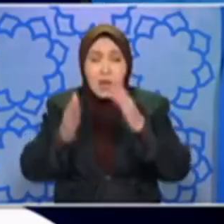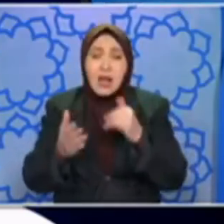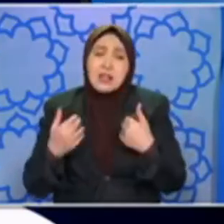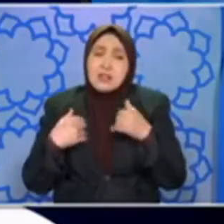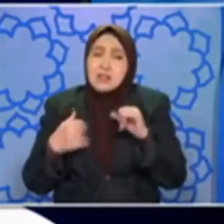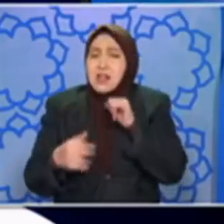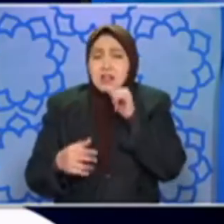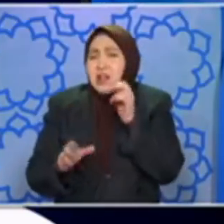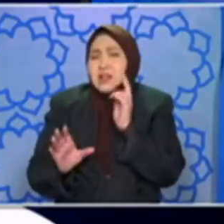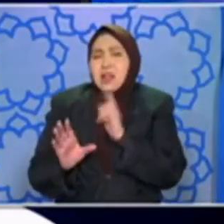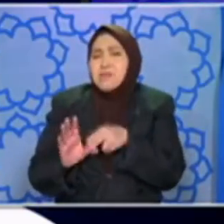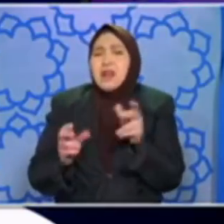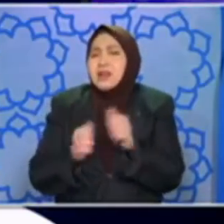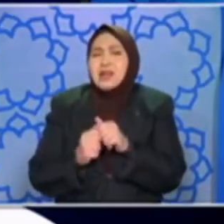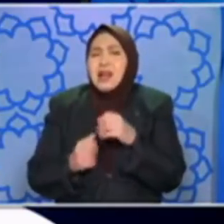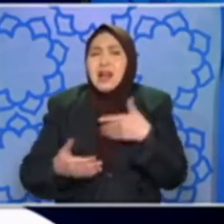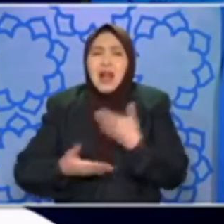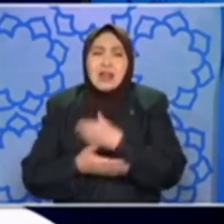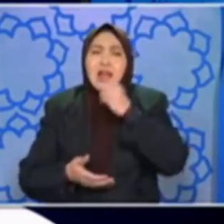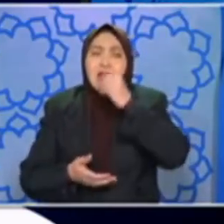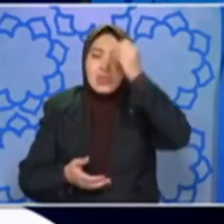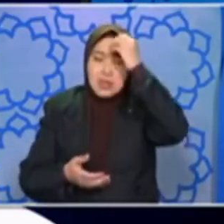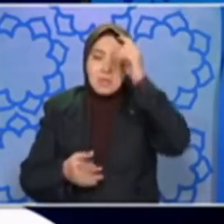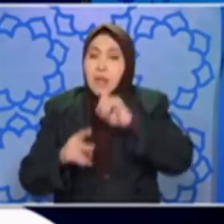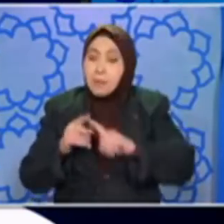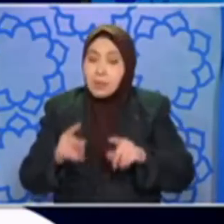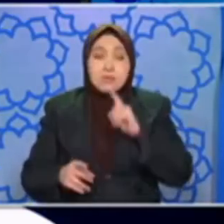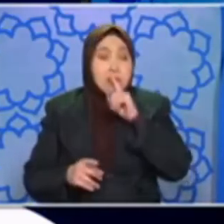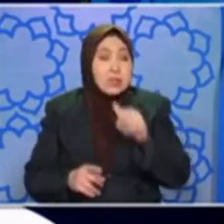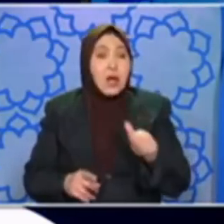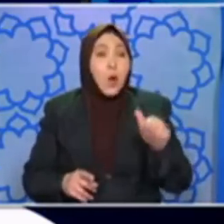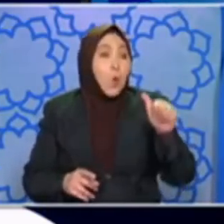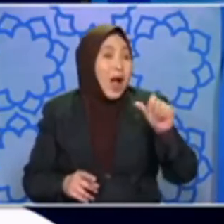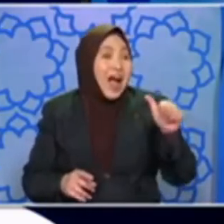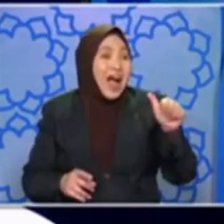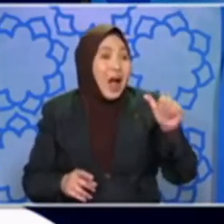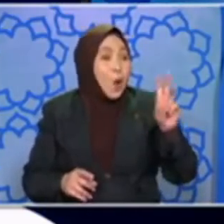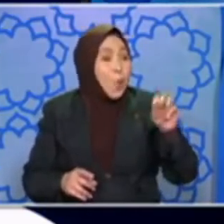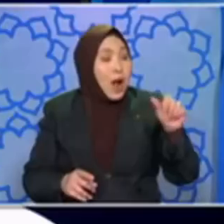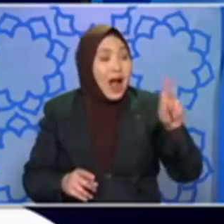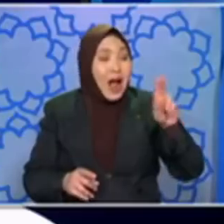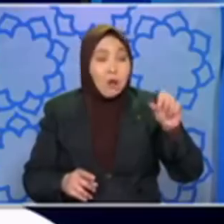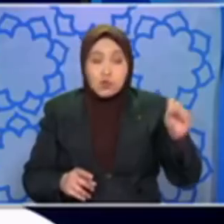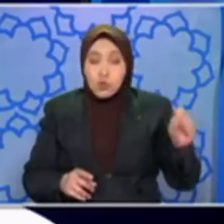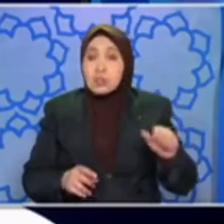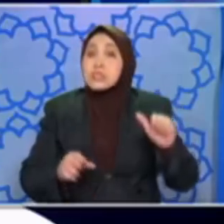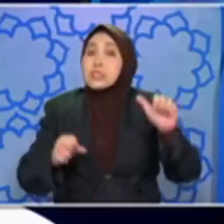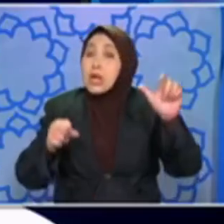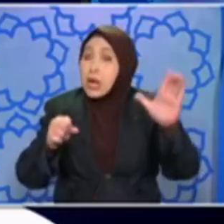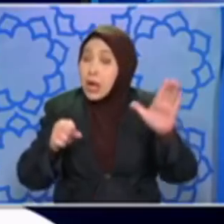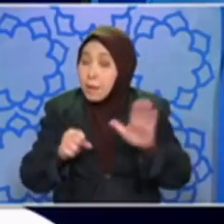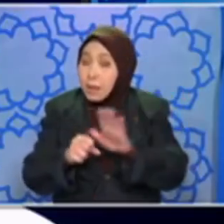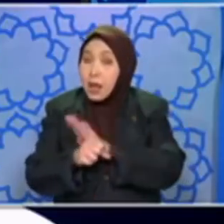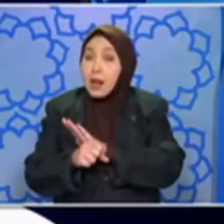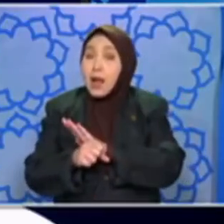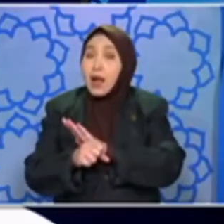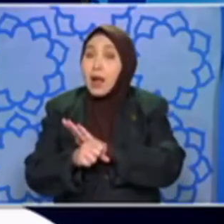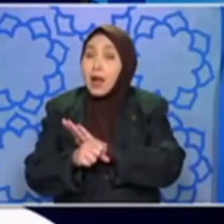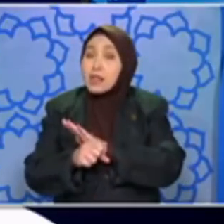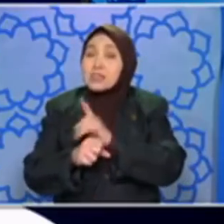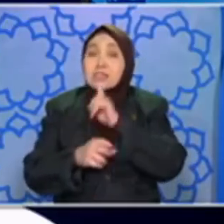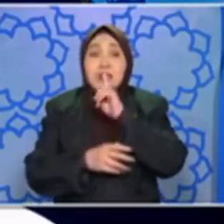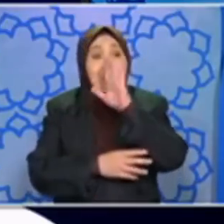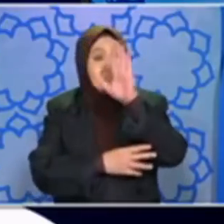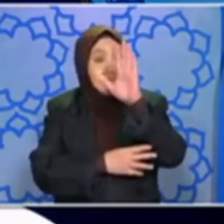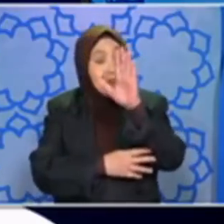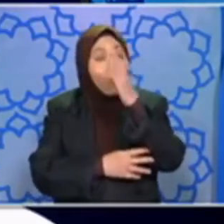saya tak terlibat dengan anak yatim. Tetapi istilah wa aufu bil ahd ini maksudnya sempurnakan janji. Mengapa sempurnakan